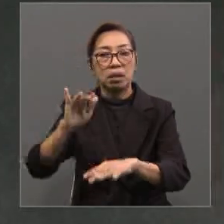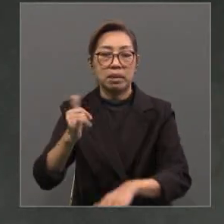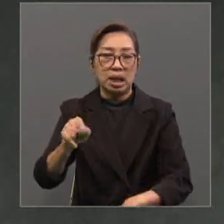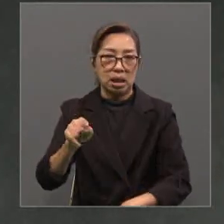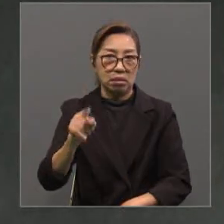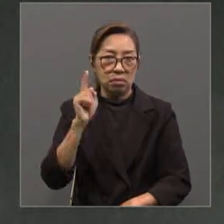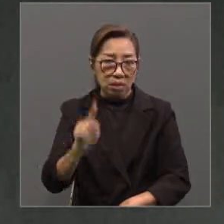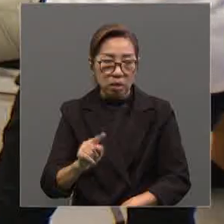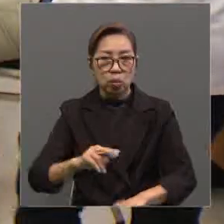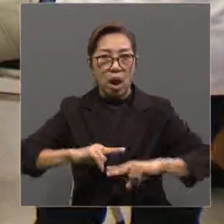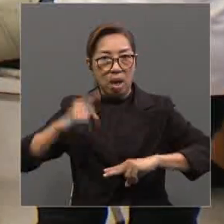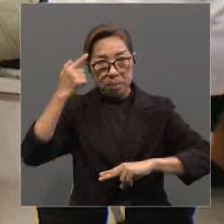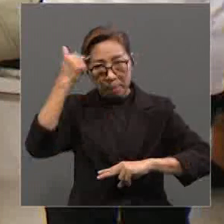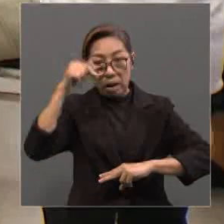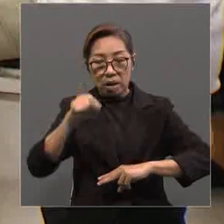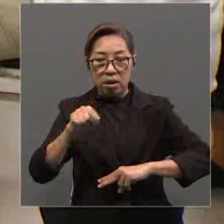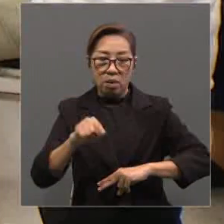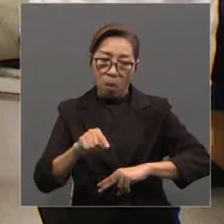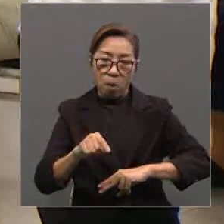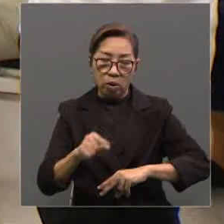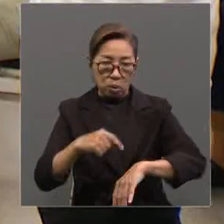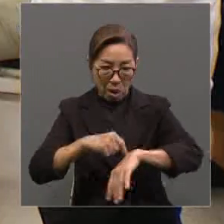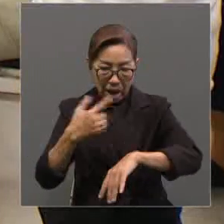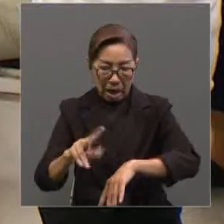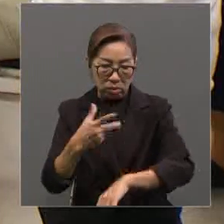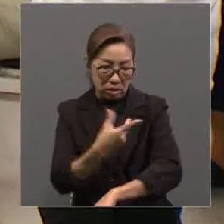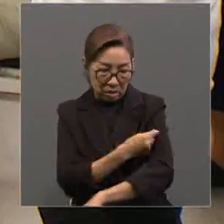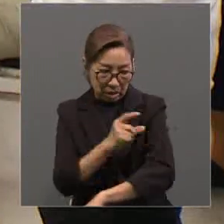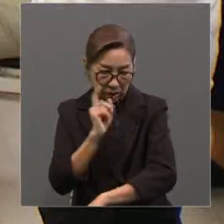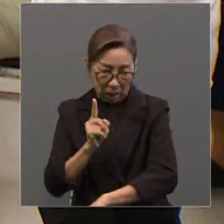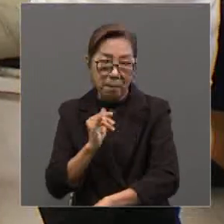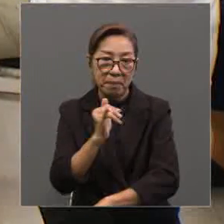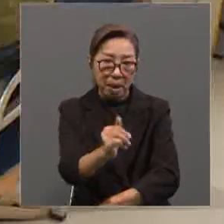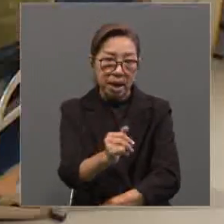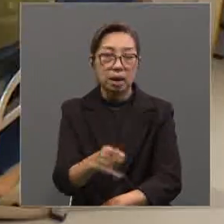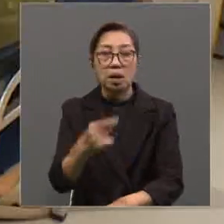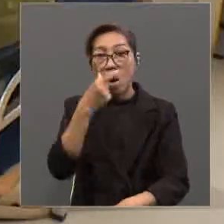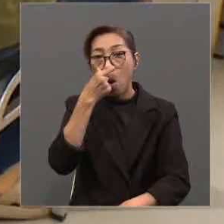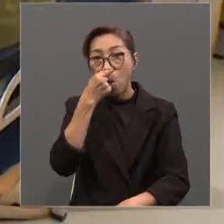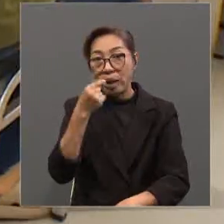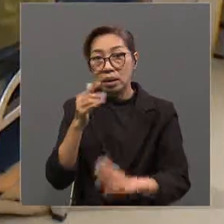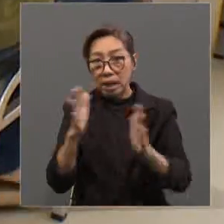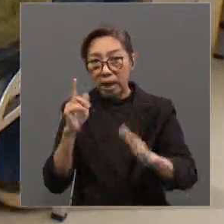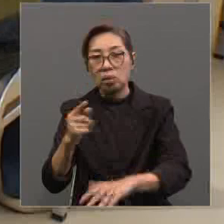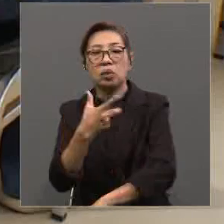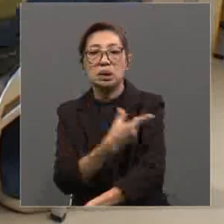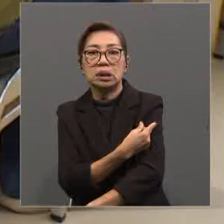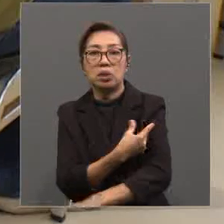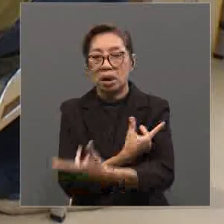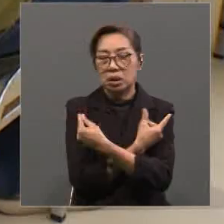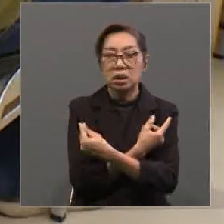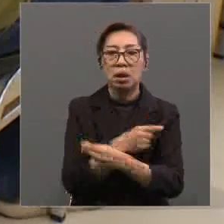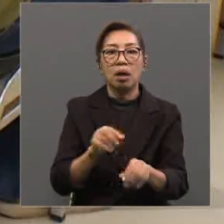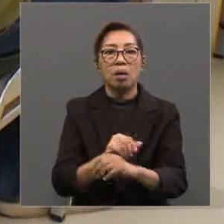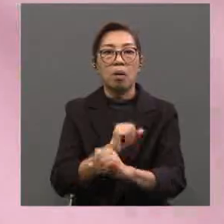ได้เวลาที่ต้องเข้ารับวัคซีนแล้วก็ต้องรีบไปรับวัคซีนพร้อมกับฉีดวัคซีนไข้หวัดใหญ่โดยเร็วเพื่อลดความเสี่ยงต่ออา